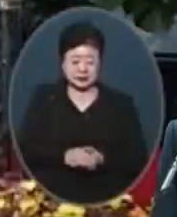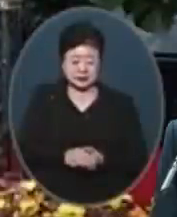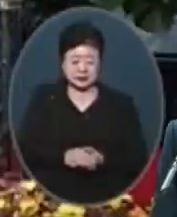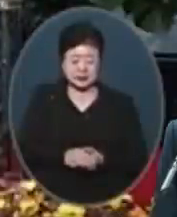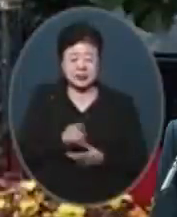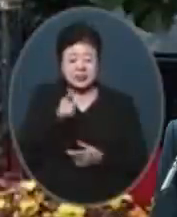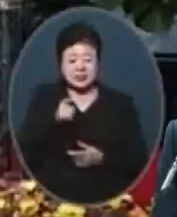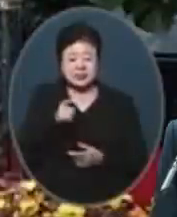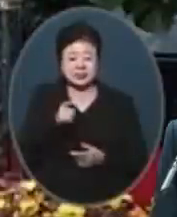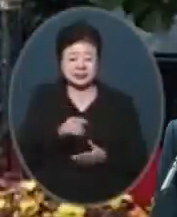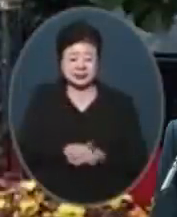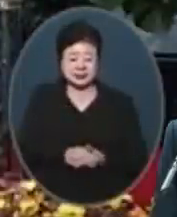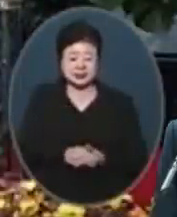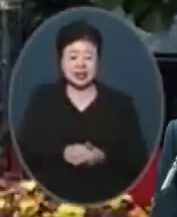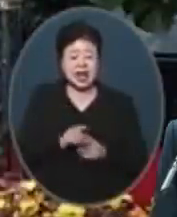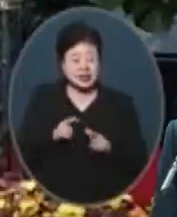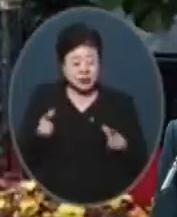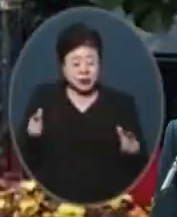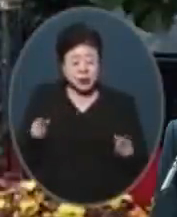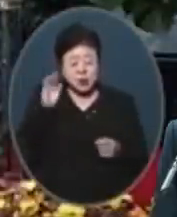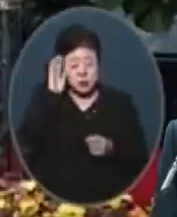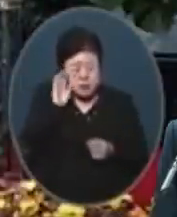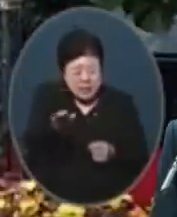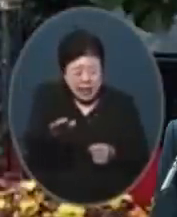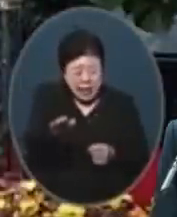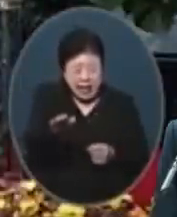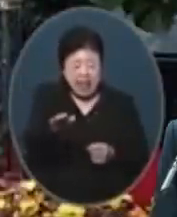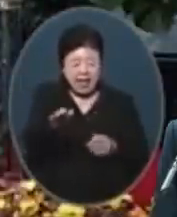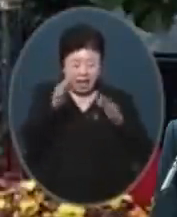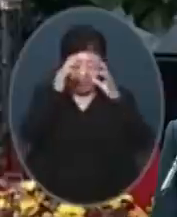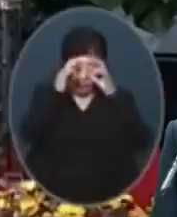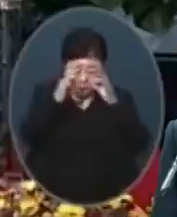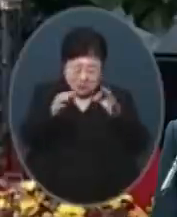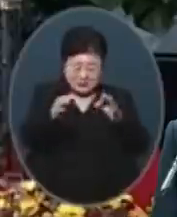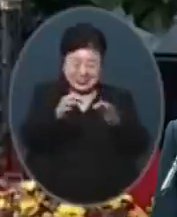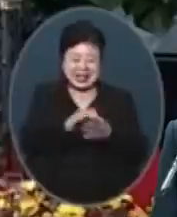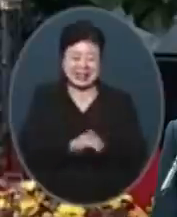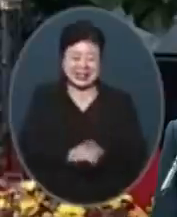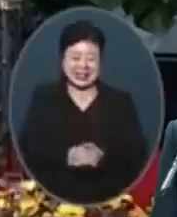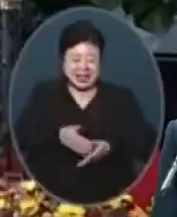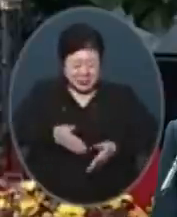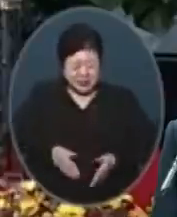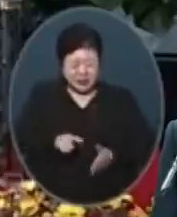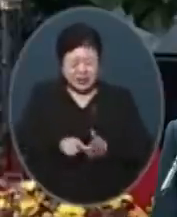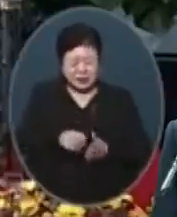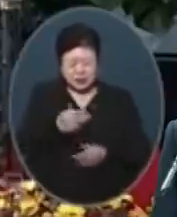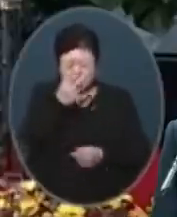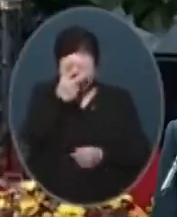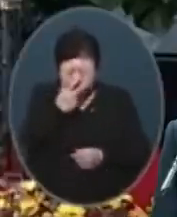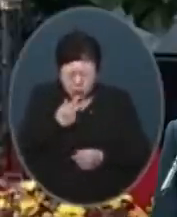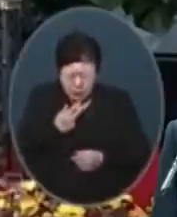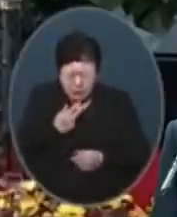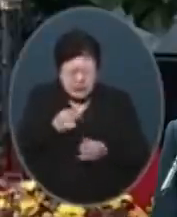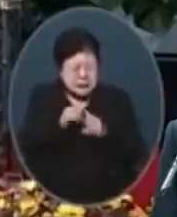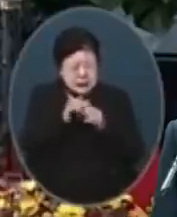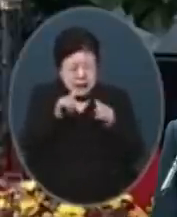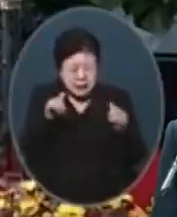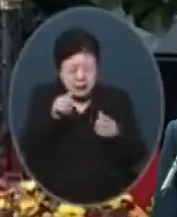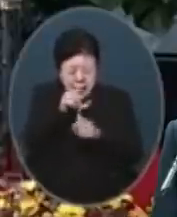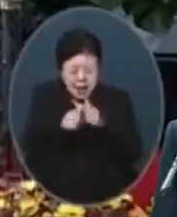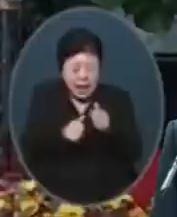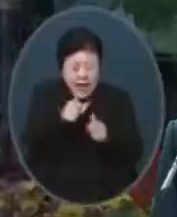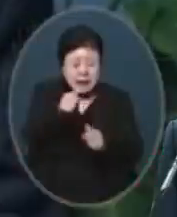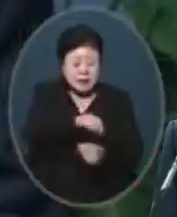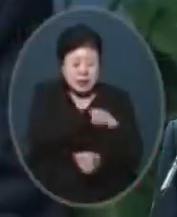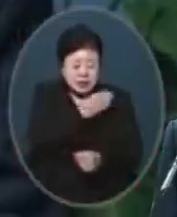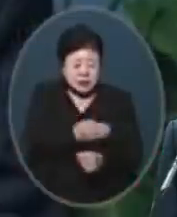이 아니라 미래를 보셨던 것입니다. 태어날 때부터 보지 못하던 사람이 하나님의